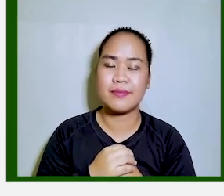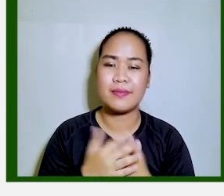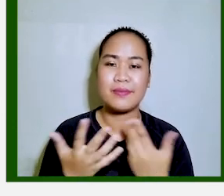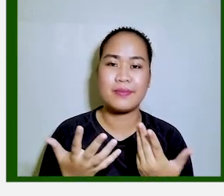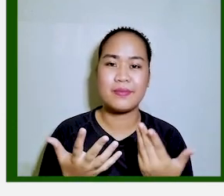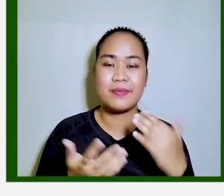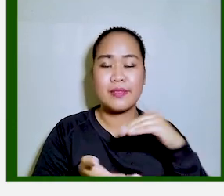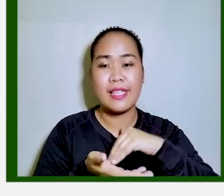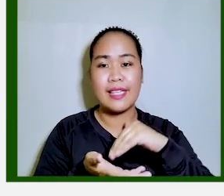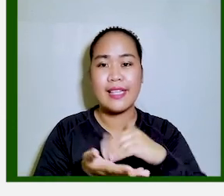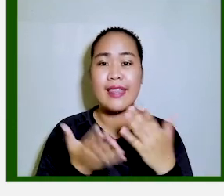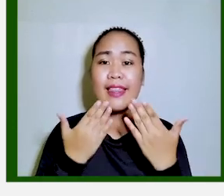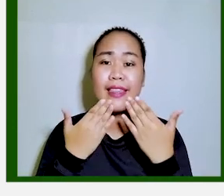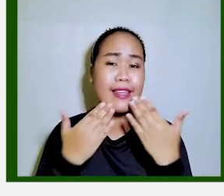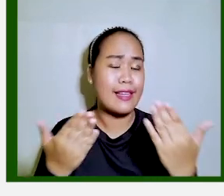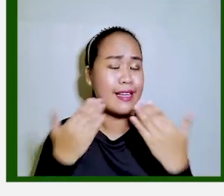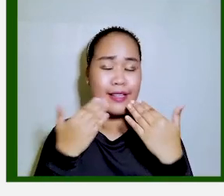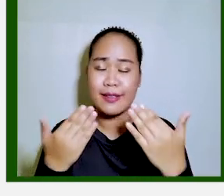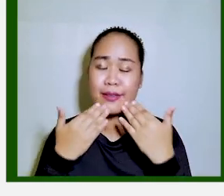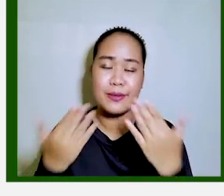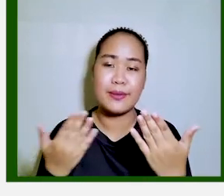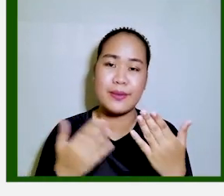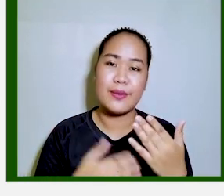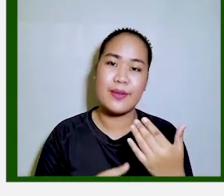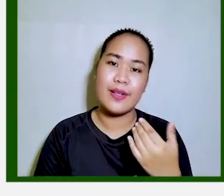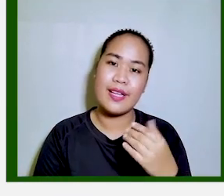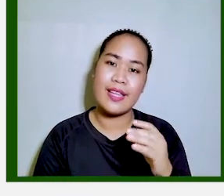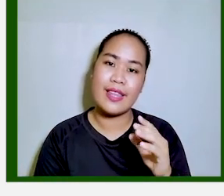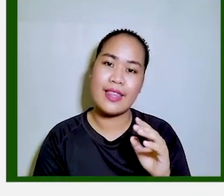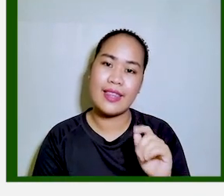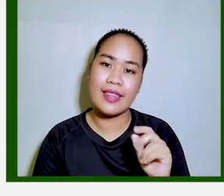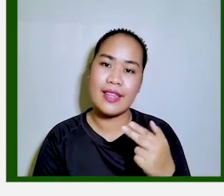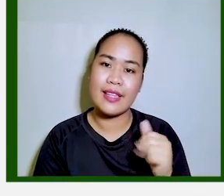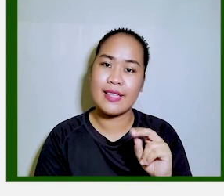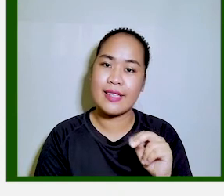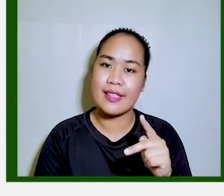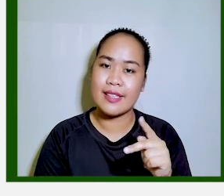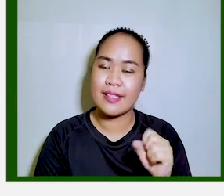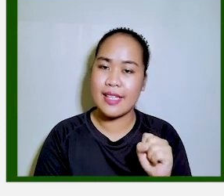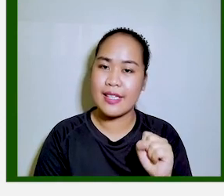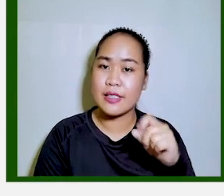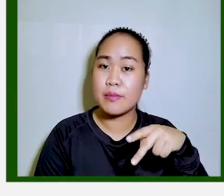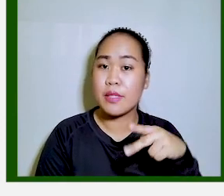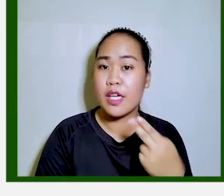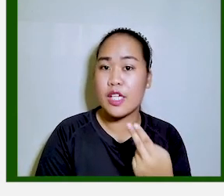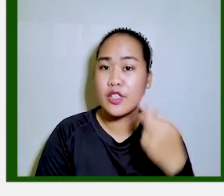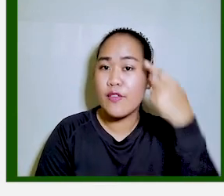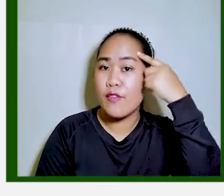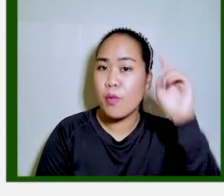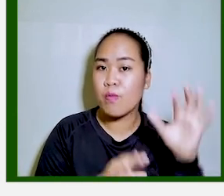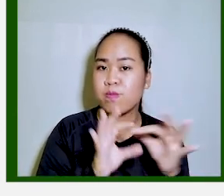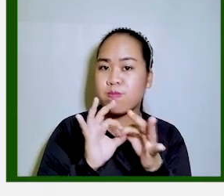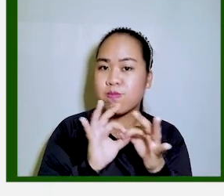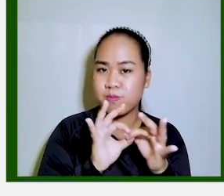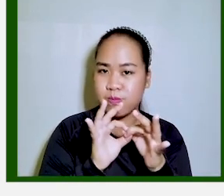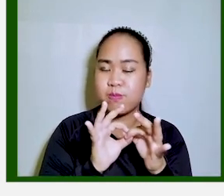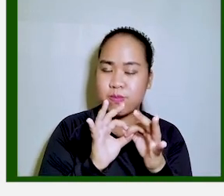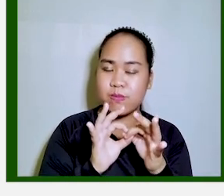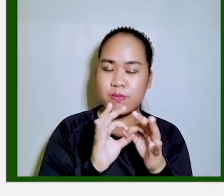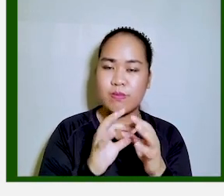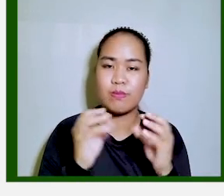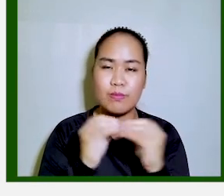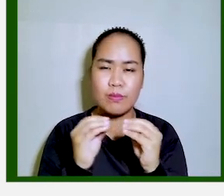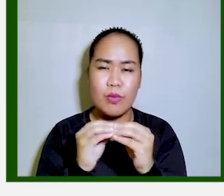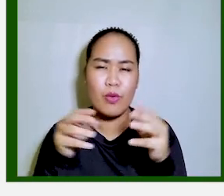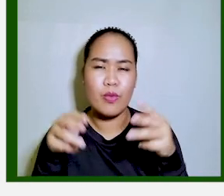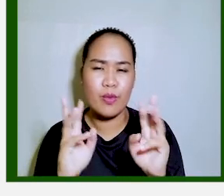no, ang aming pagpapasalamat sa Things PH sa kolaborasyon na ito. And asahan niyo po, marami pa tayong